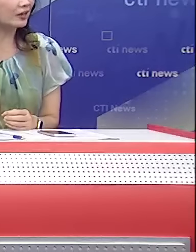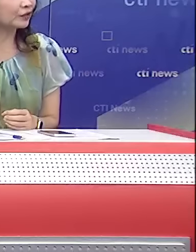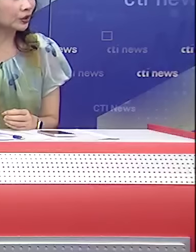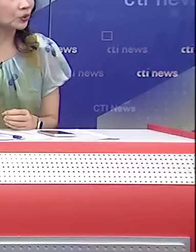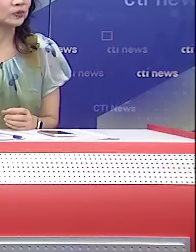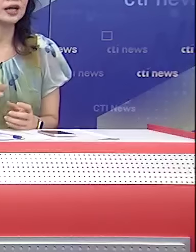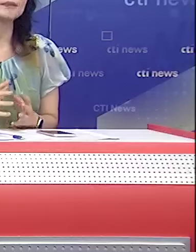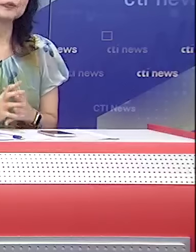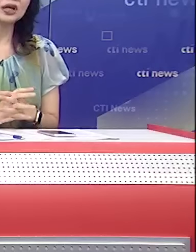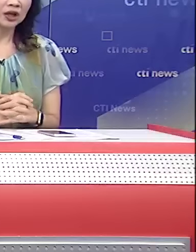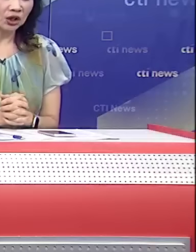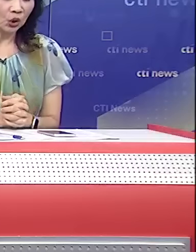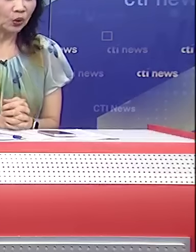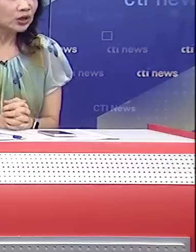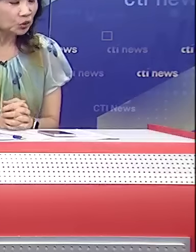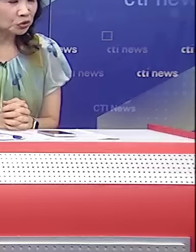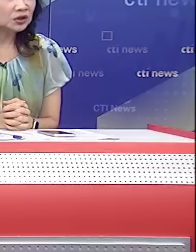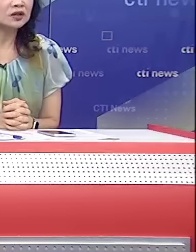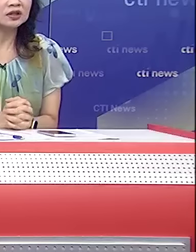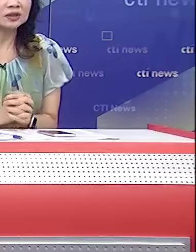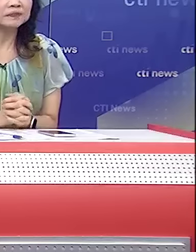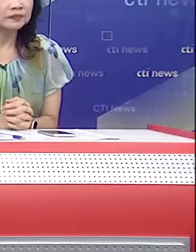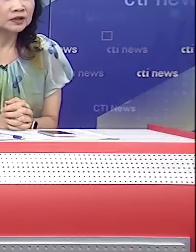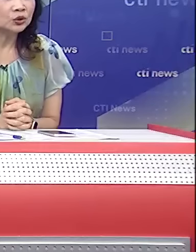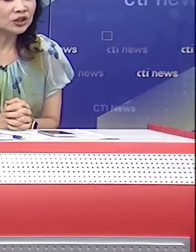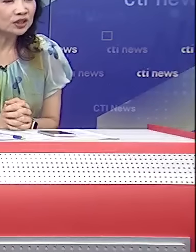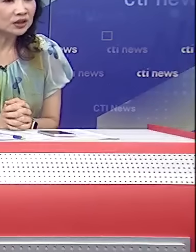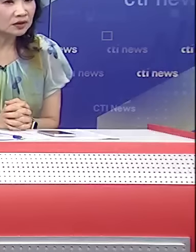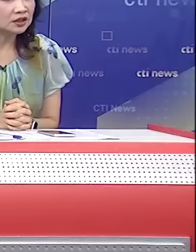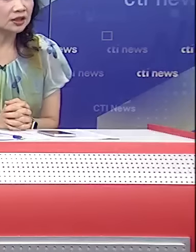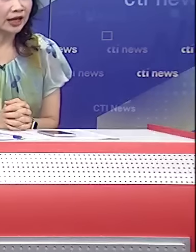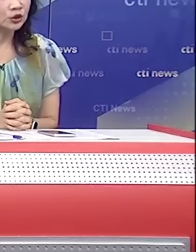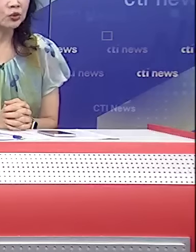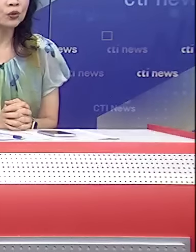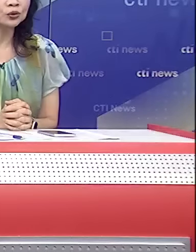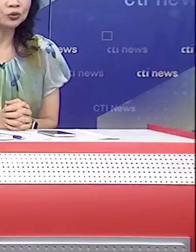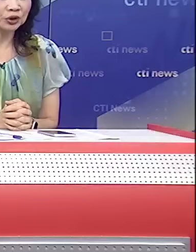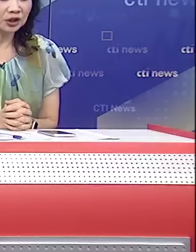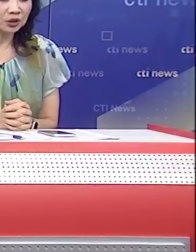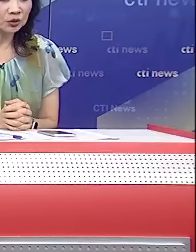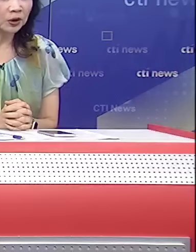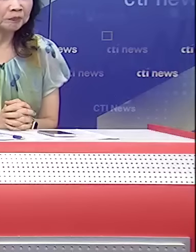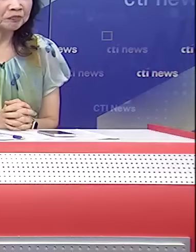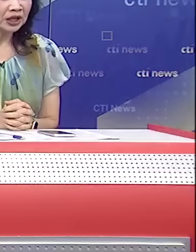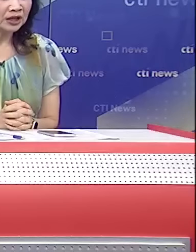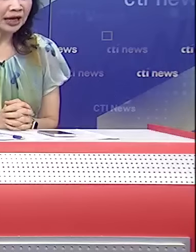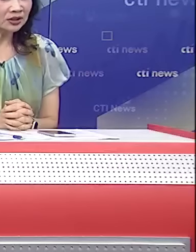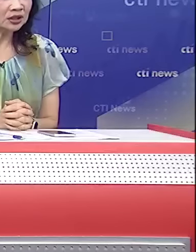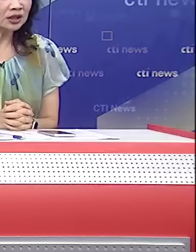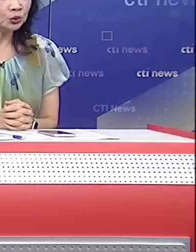充满了愤怒这样。我也确实对这件事情来说，我就觉得说